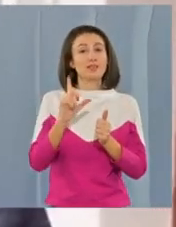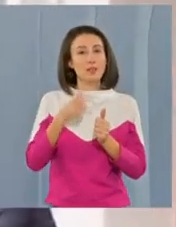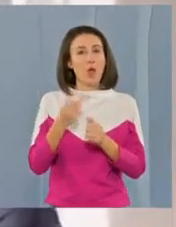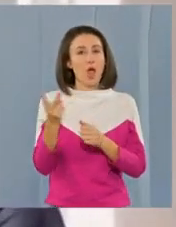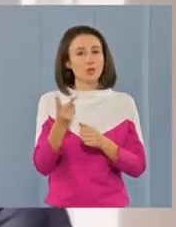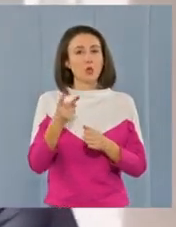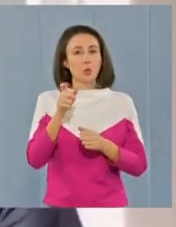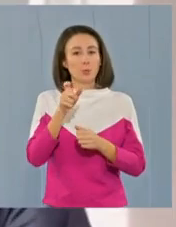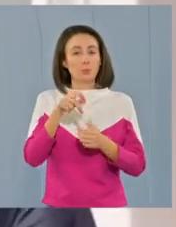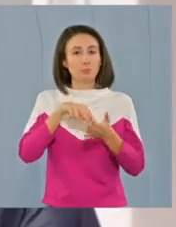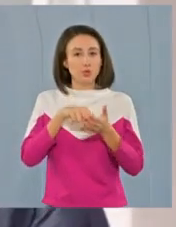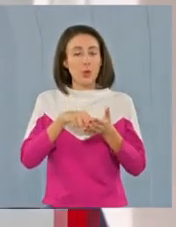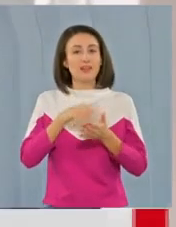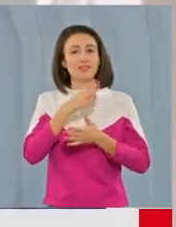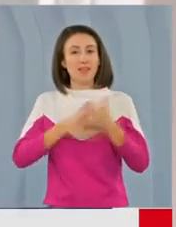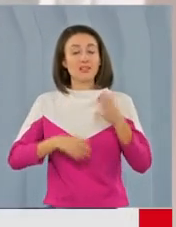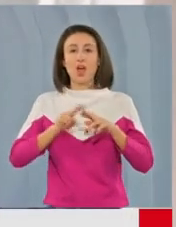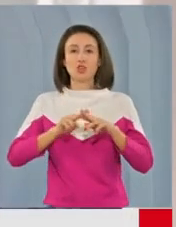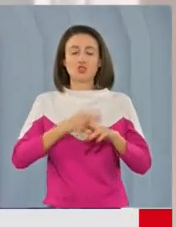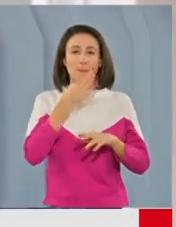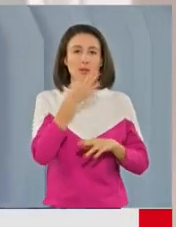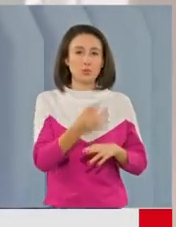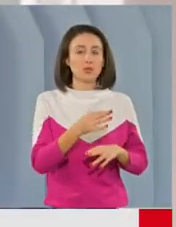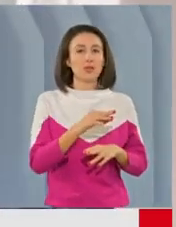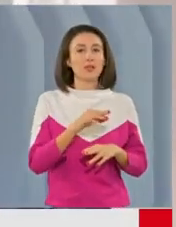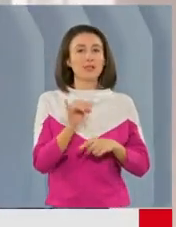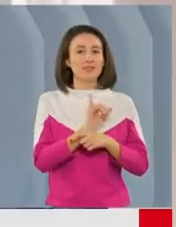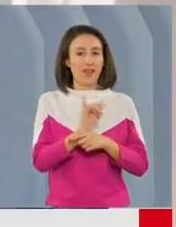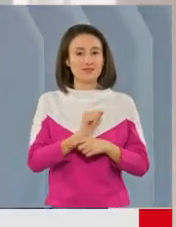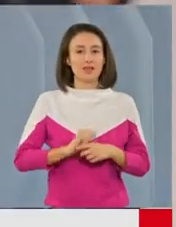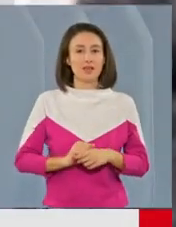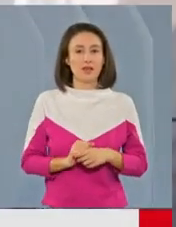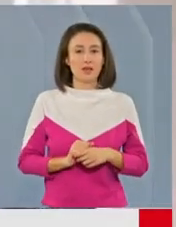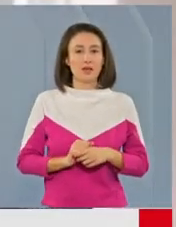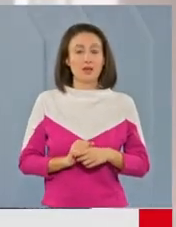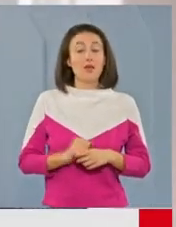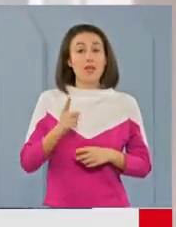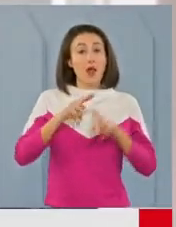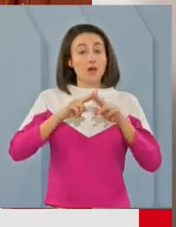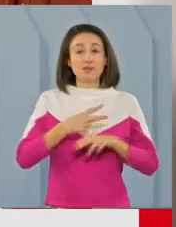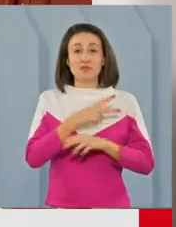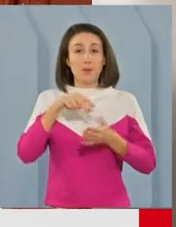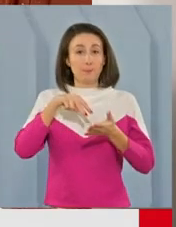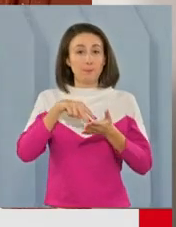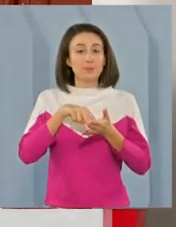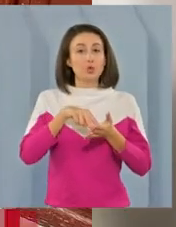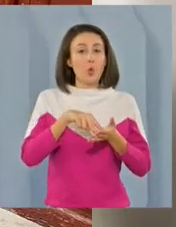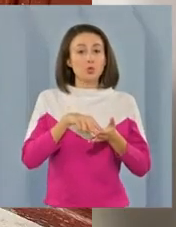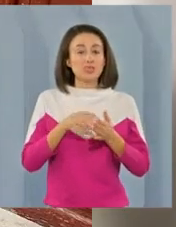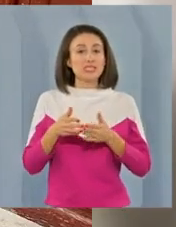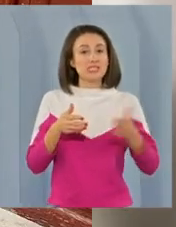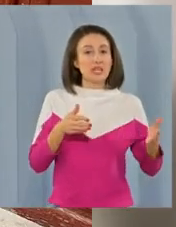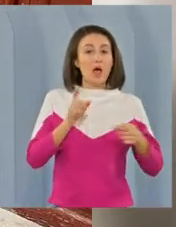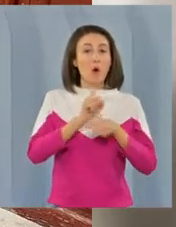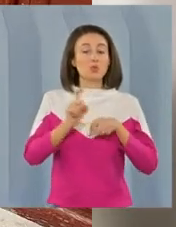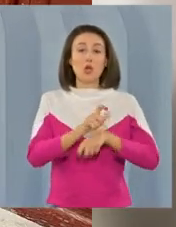amândouă picioarele tăiate ca să vă dea cu însoțitor. Așa mi-a spus de la DGASPC. Adrian Pastea a rămas fără piciorul stâng și acuză